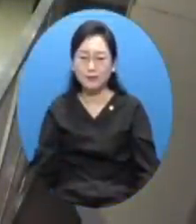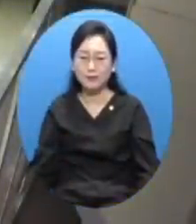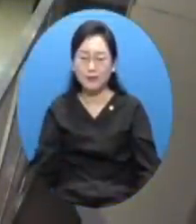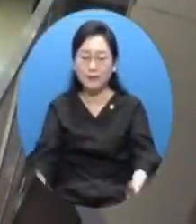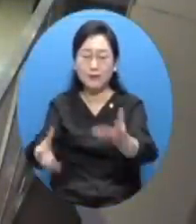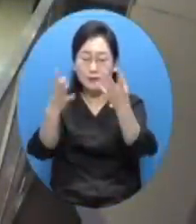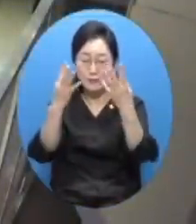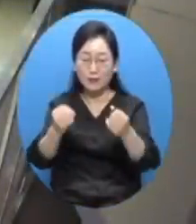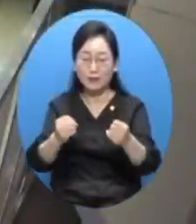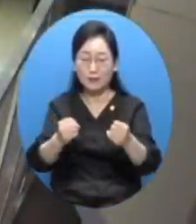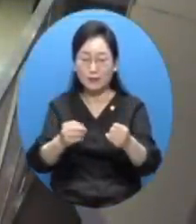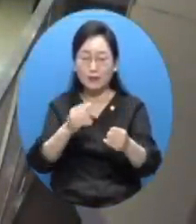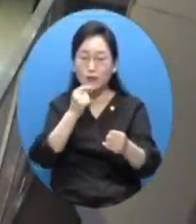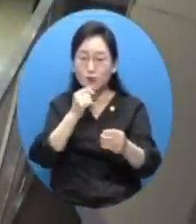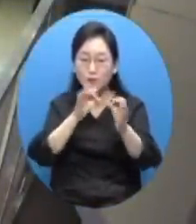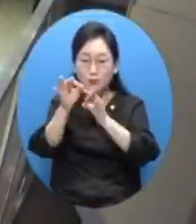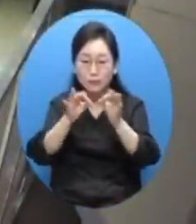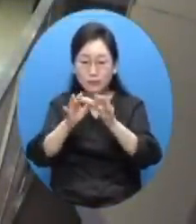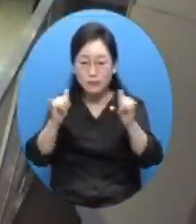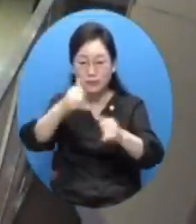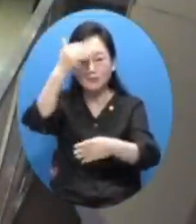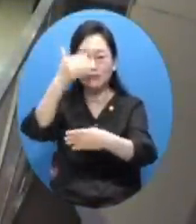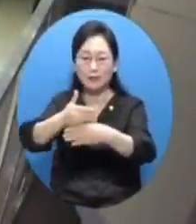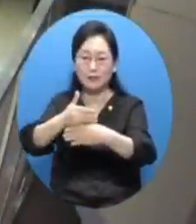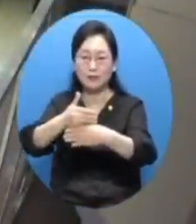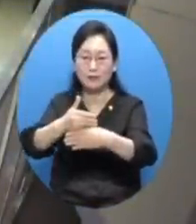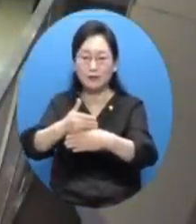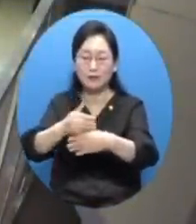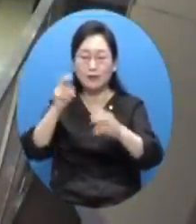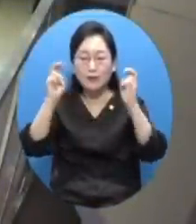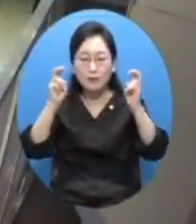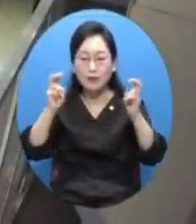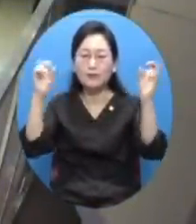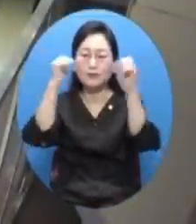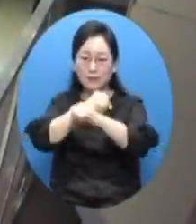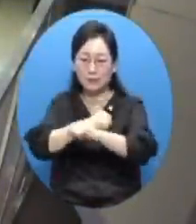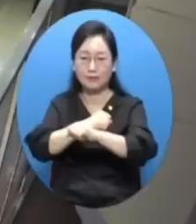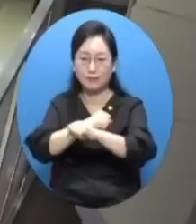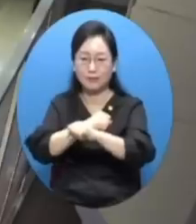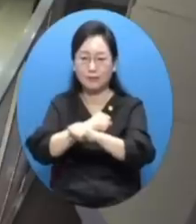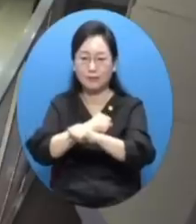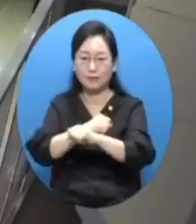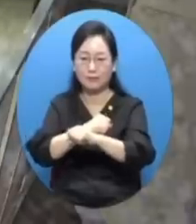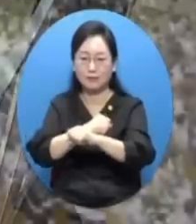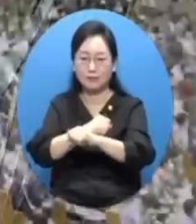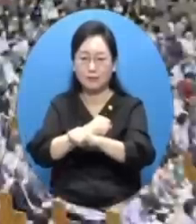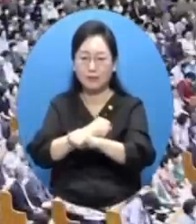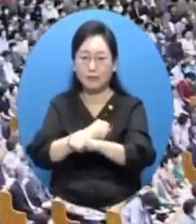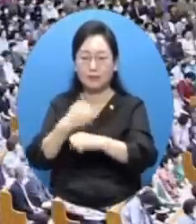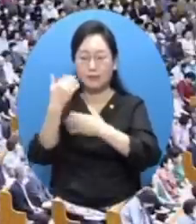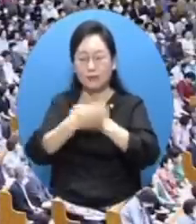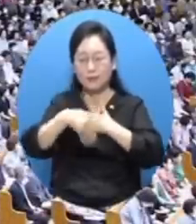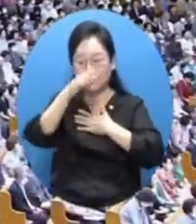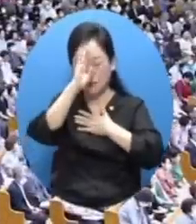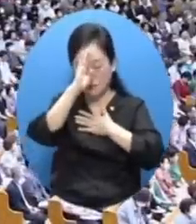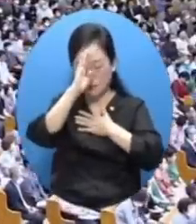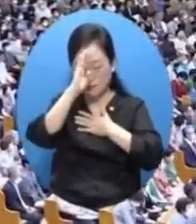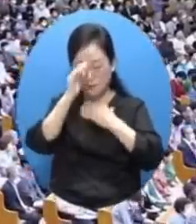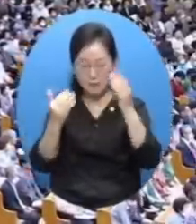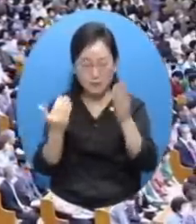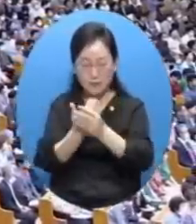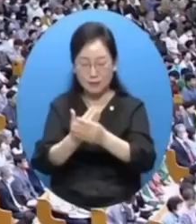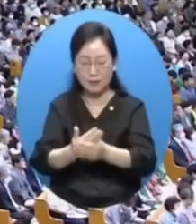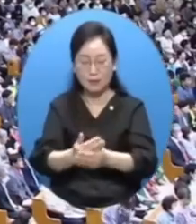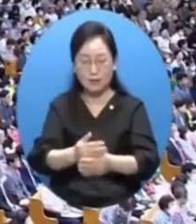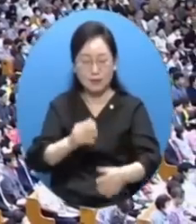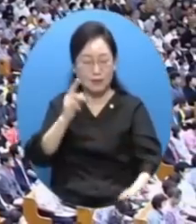많은 영세수상인들이 가게 문을 닫아댔고 사업하는 사람의 사업이 무너지고 육신의 질병에 다가오고 말할 수 없는